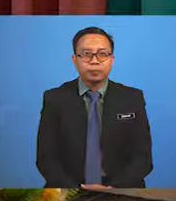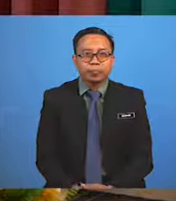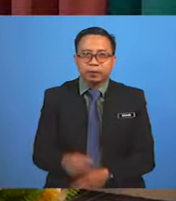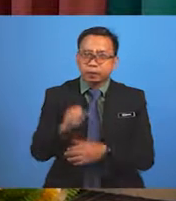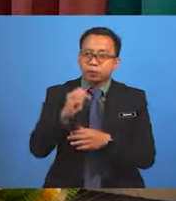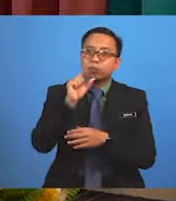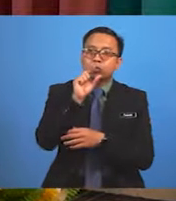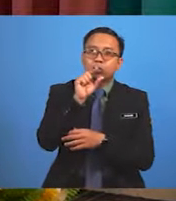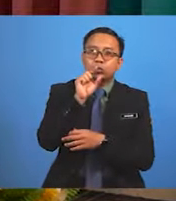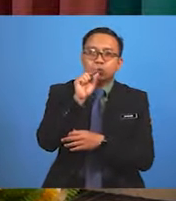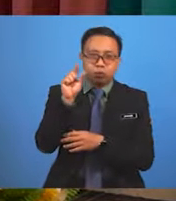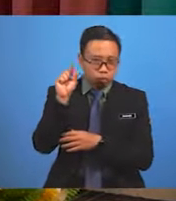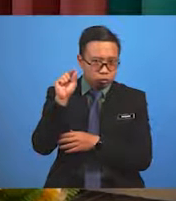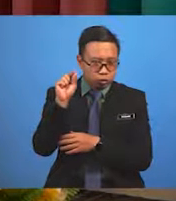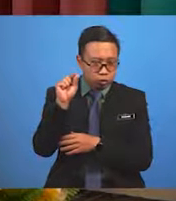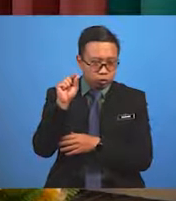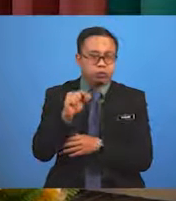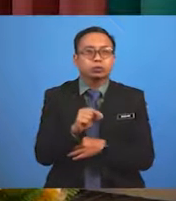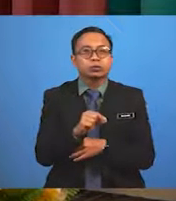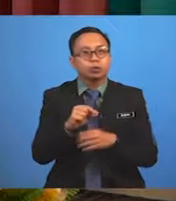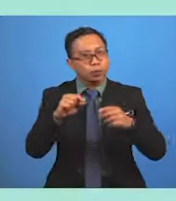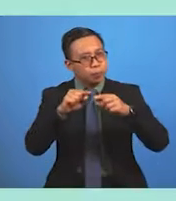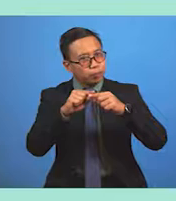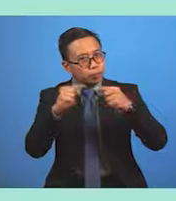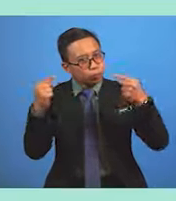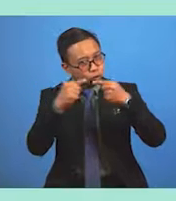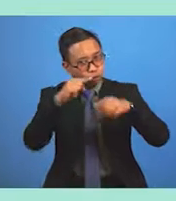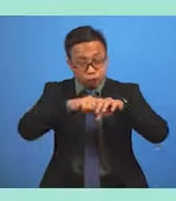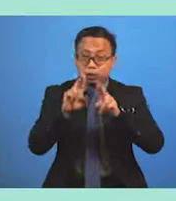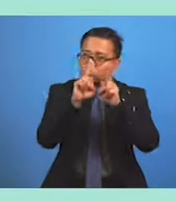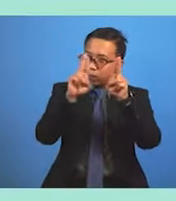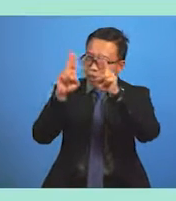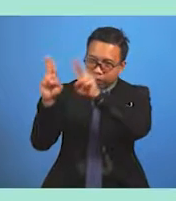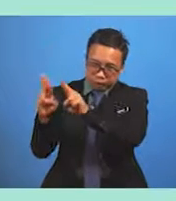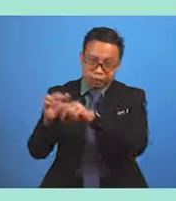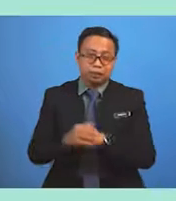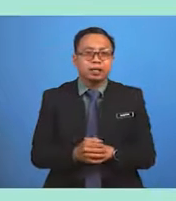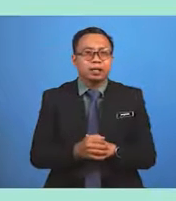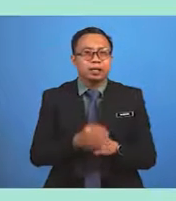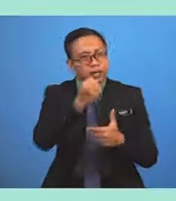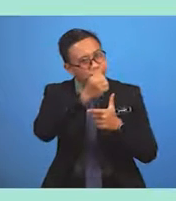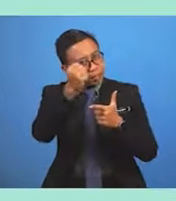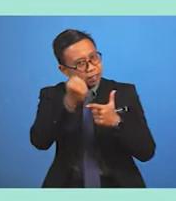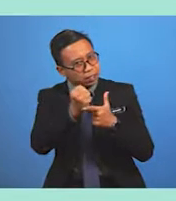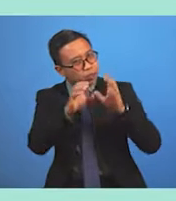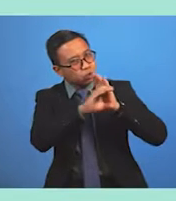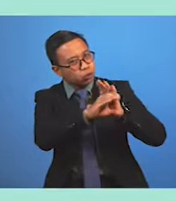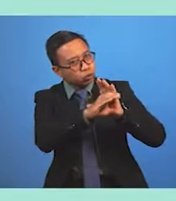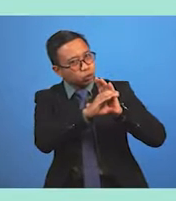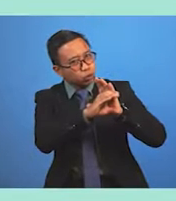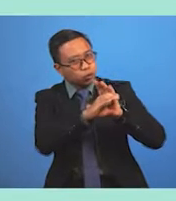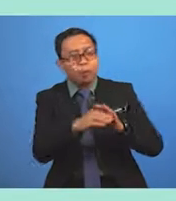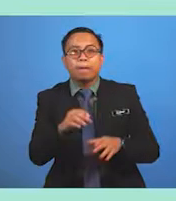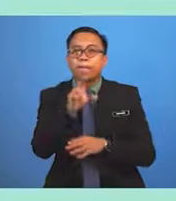Spesies burung merupakan jenis musuh tenakan di udara. Antara contohnya adalah seperti